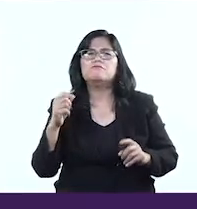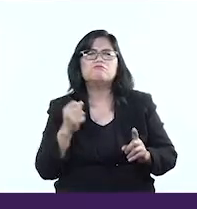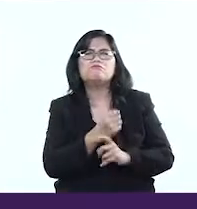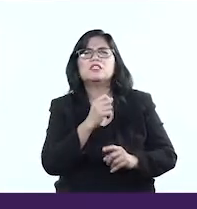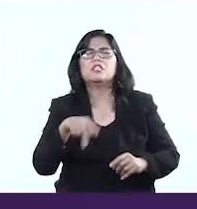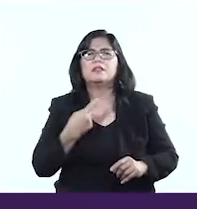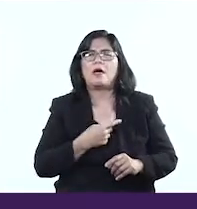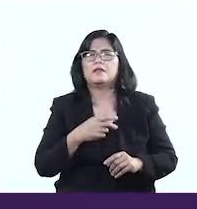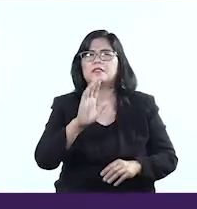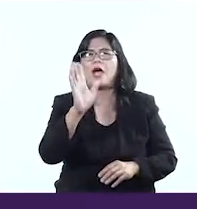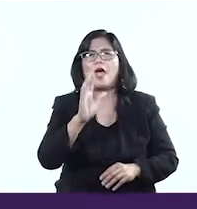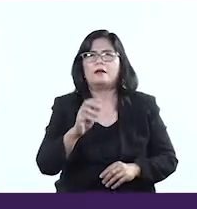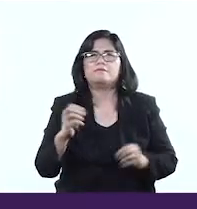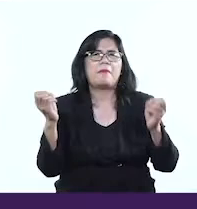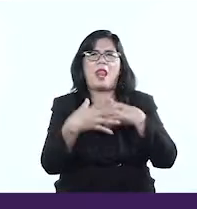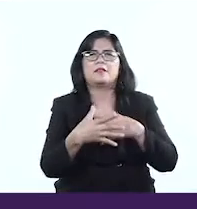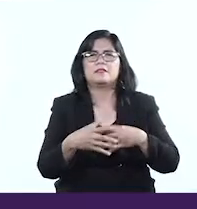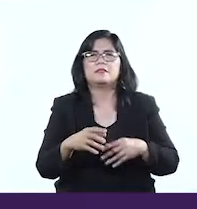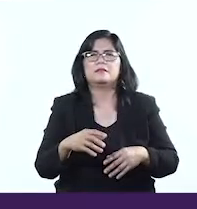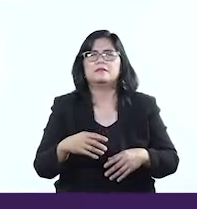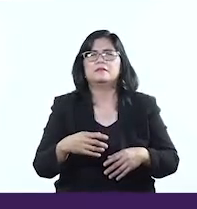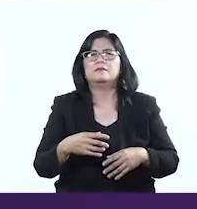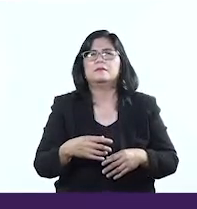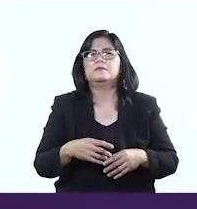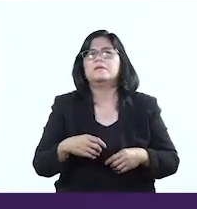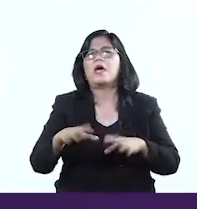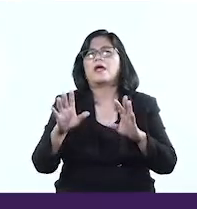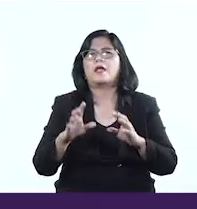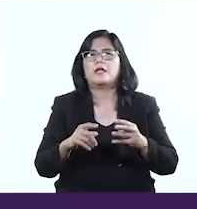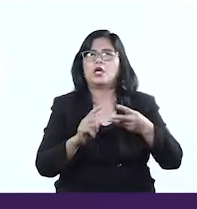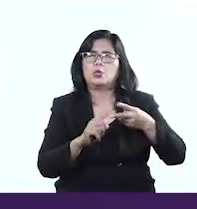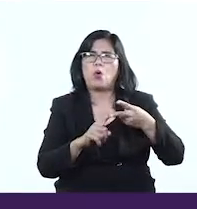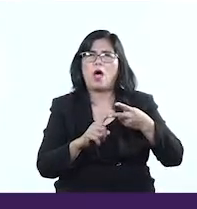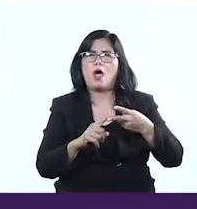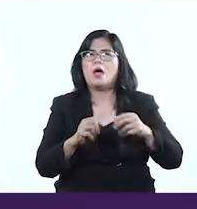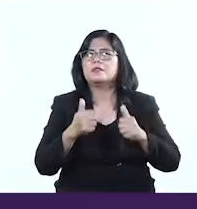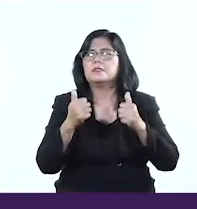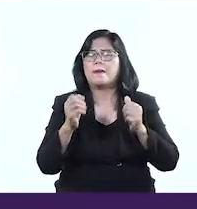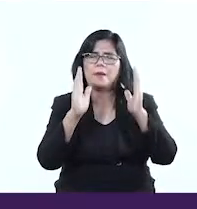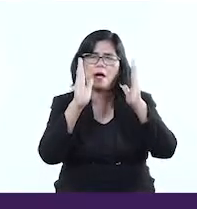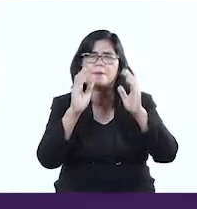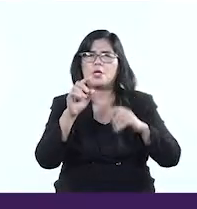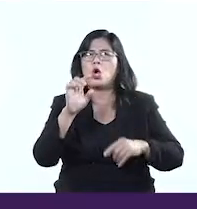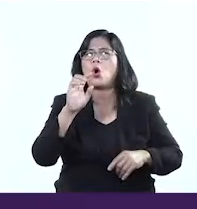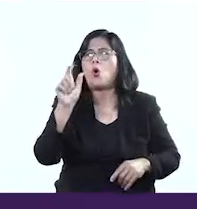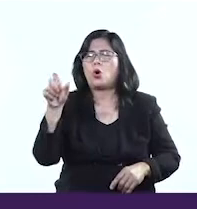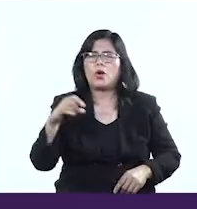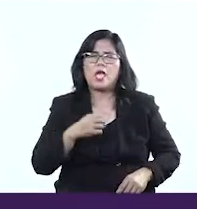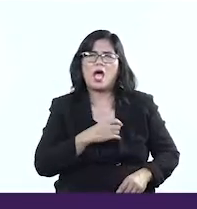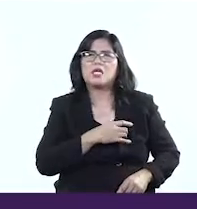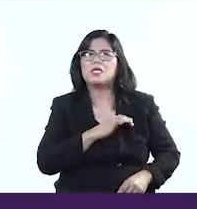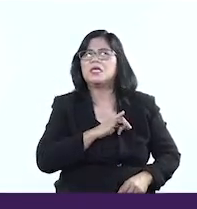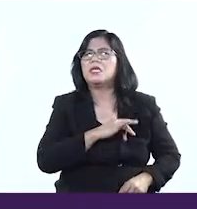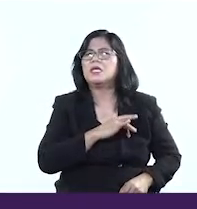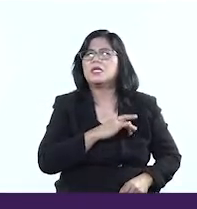serahkan pada Tuhan Biar Tuhan yang bertindak Hai Yang kedua kita siap menghadapi orang-orang iri ya kemudian menyampaikan fitnah-fitnah